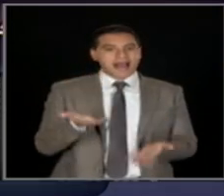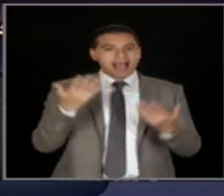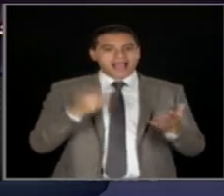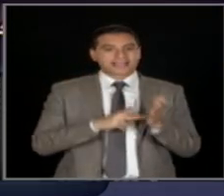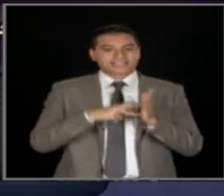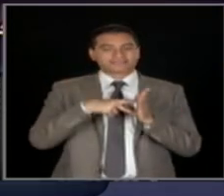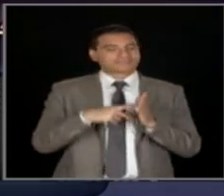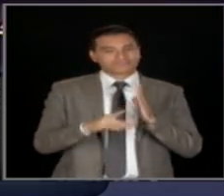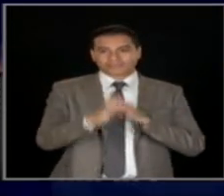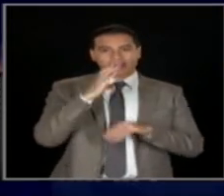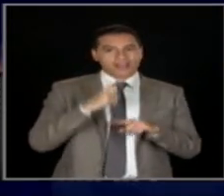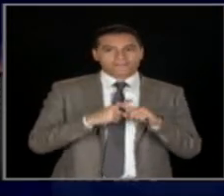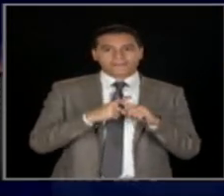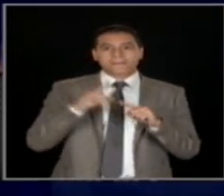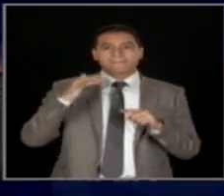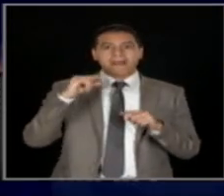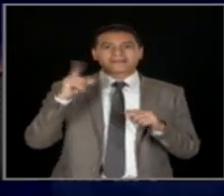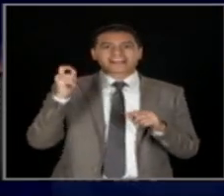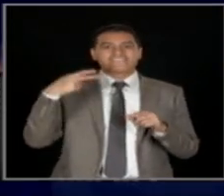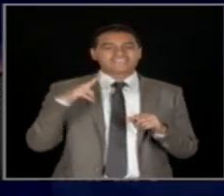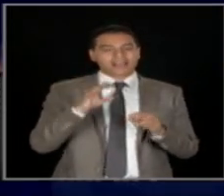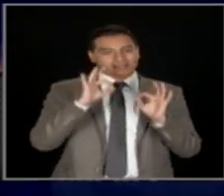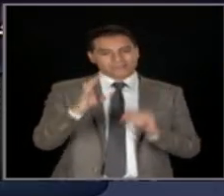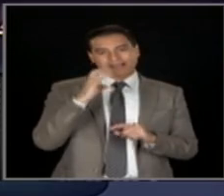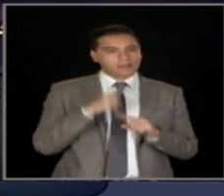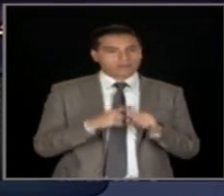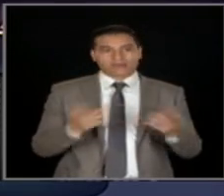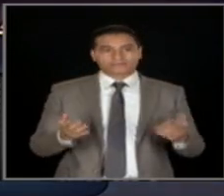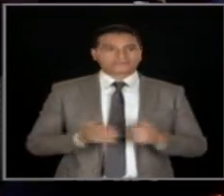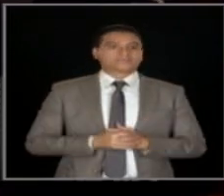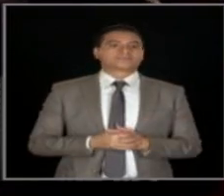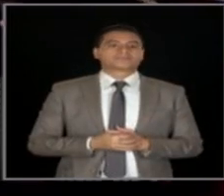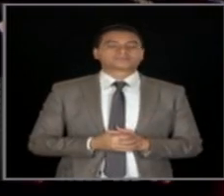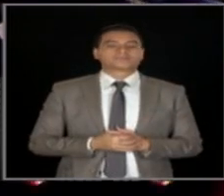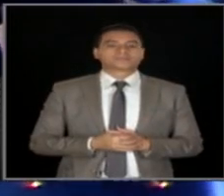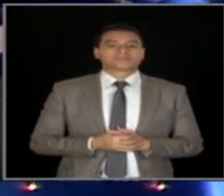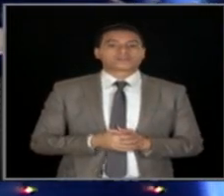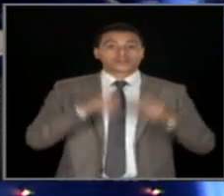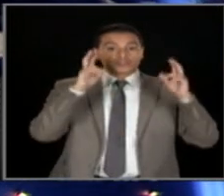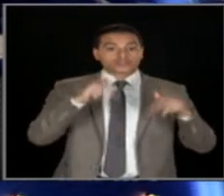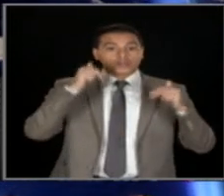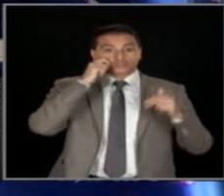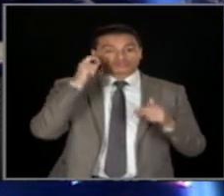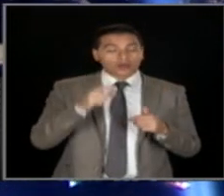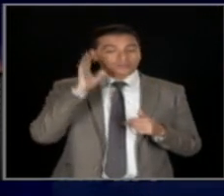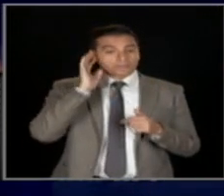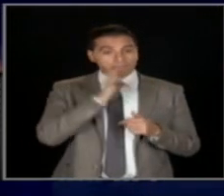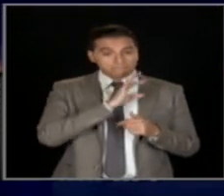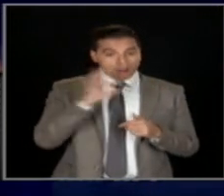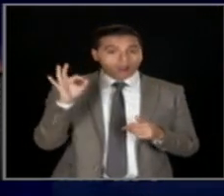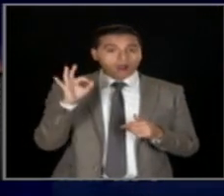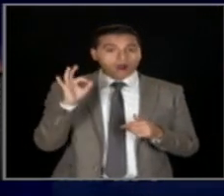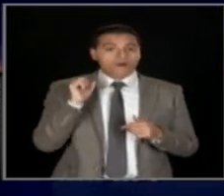يعني. محمد رفعت طبعا إجابة خاطئة. اشتراها لاري